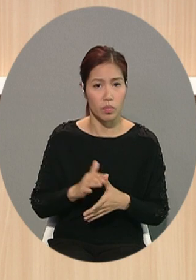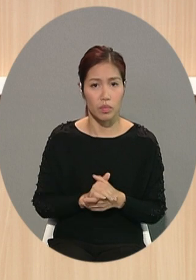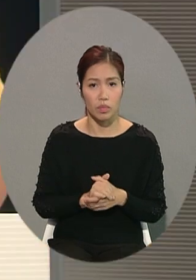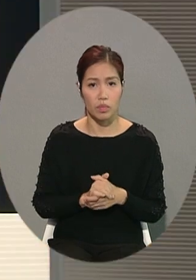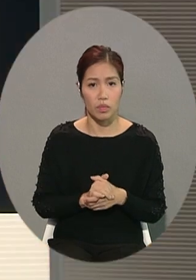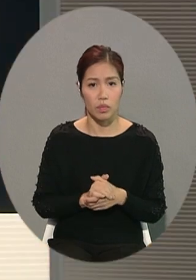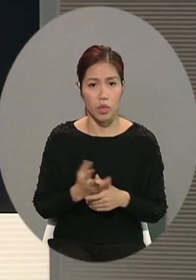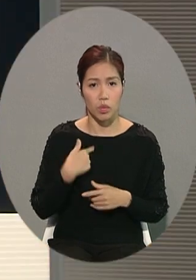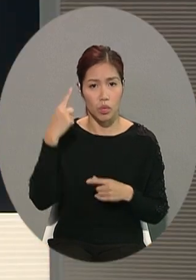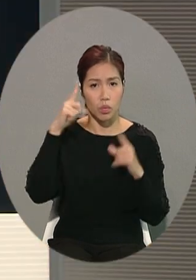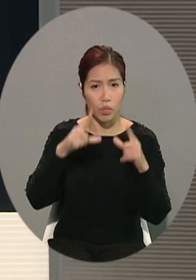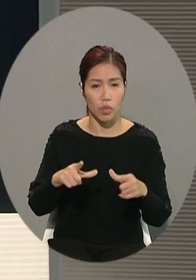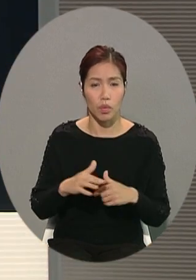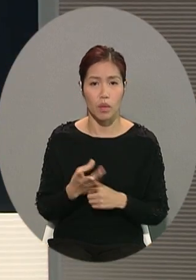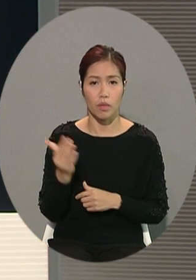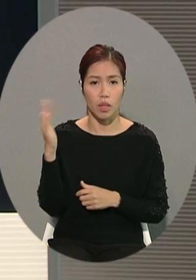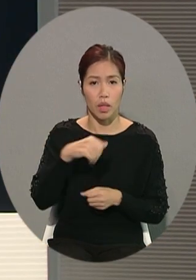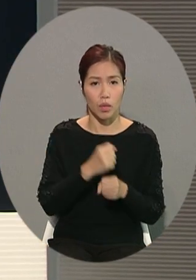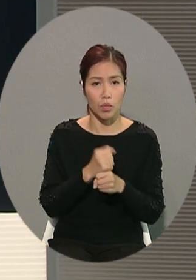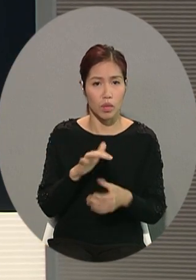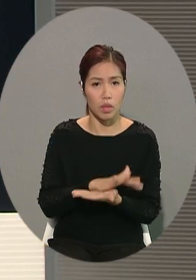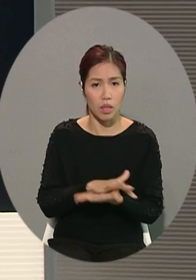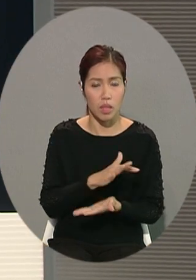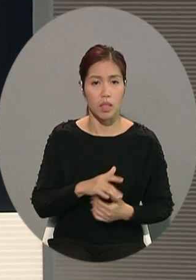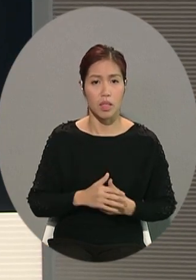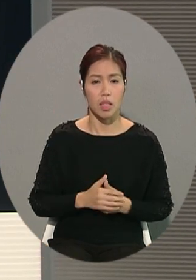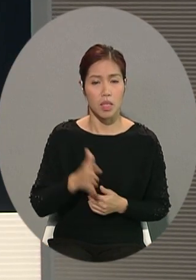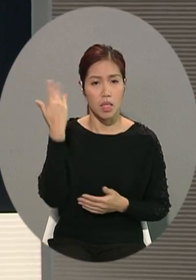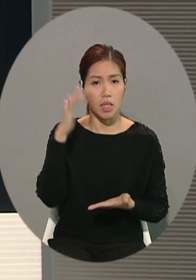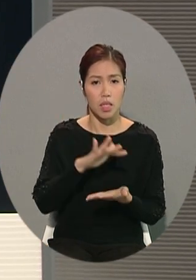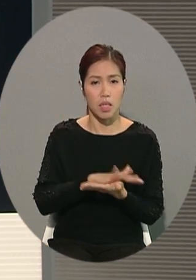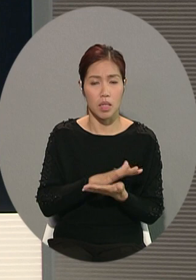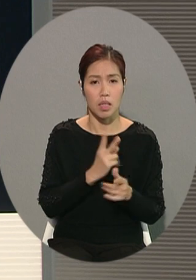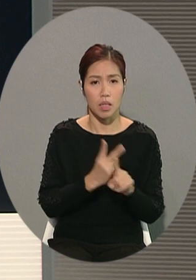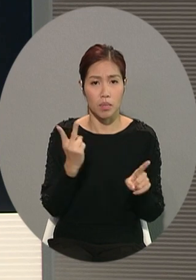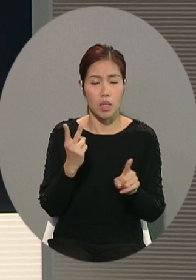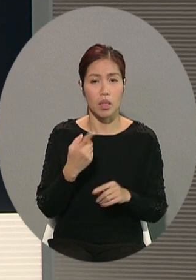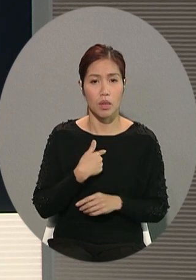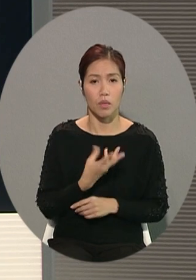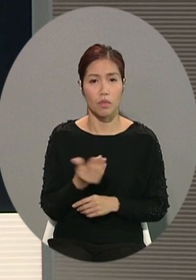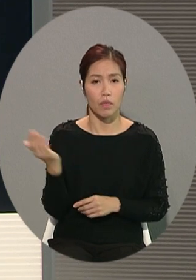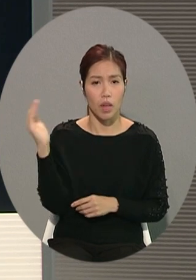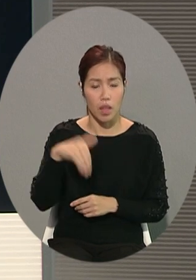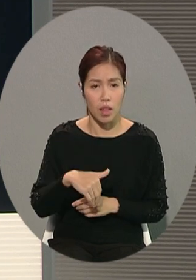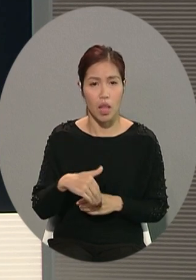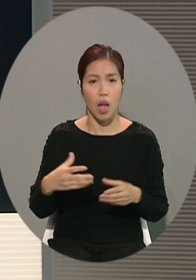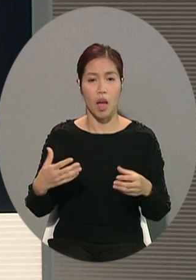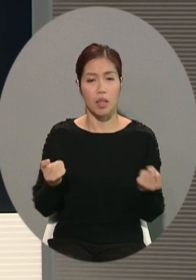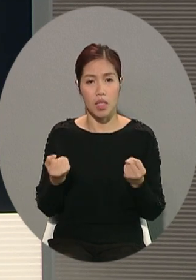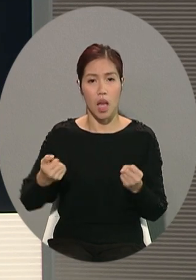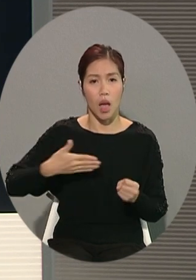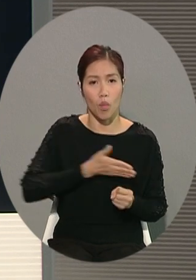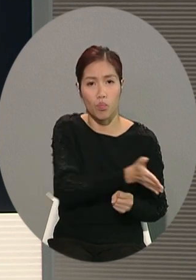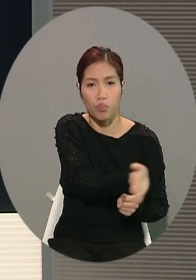是。我在粉嶺咁多年啦，我喺12年前咧，我就提出咧係要改善粉嶺嗰個迴旋處，但